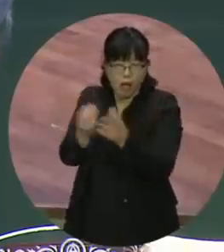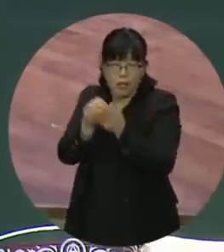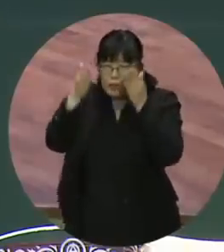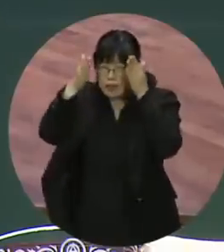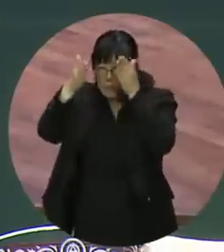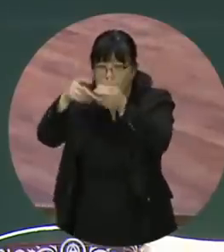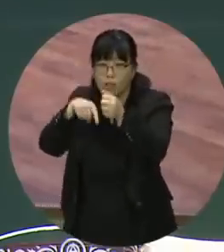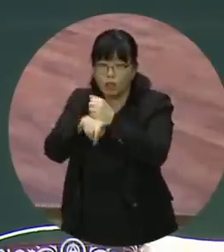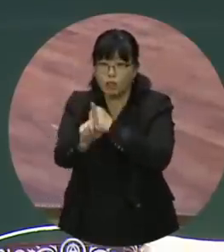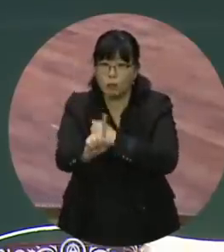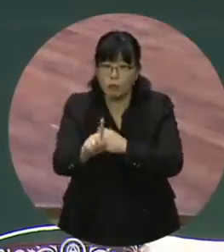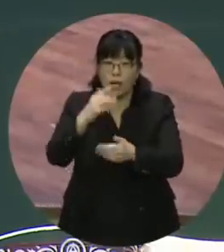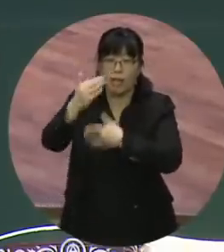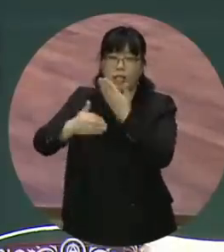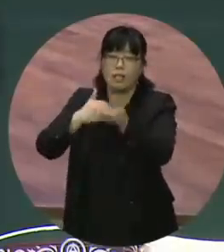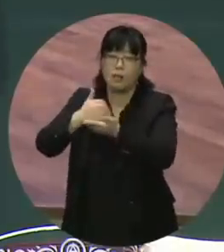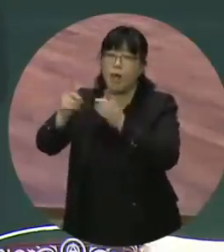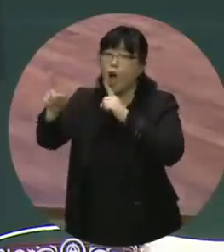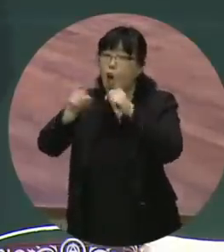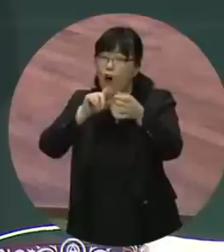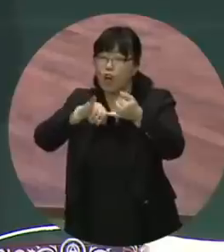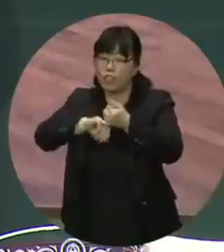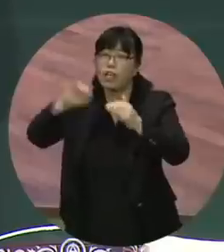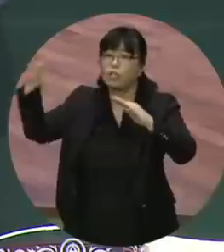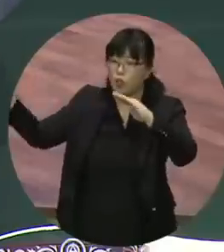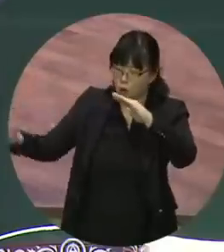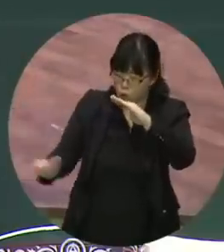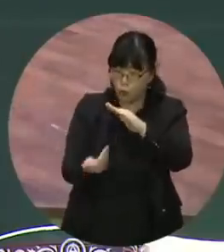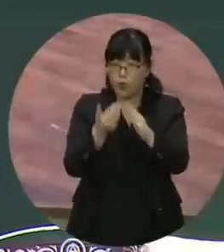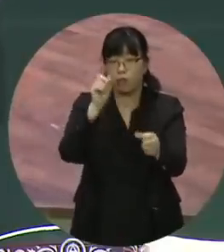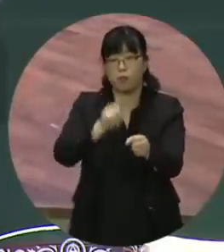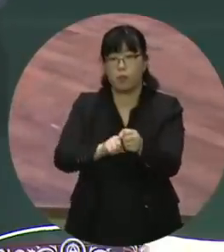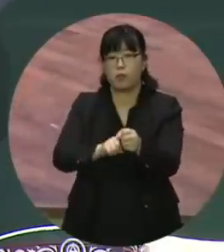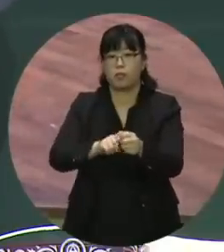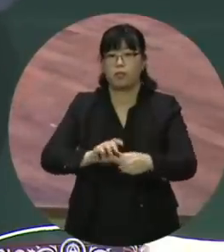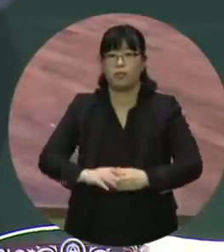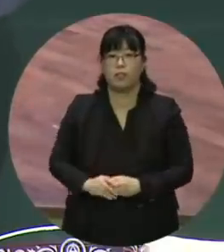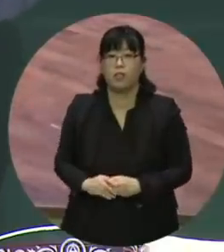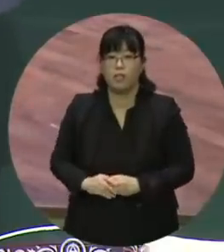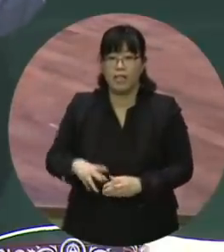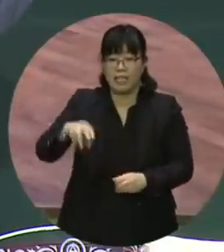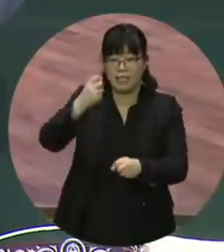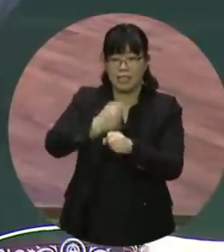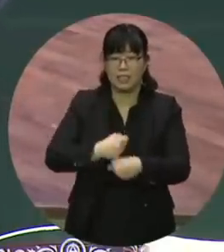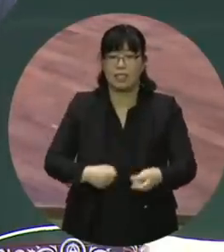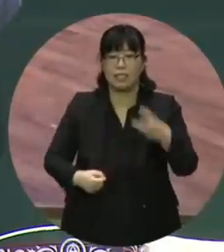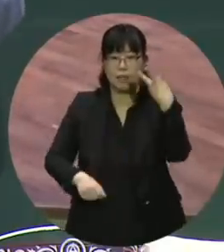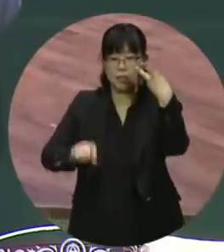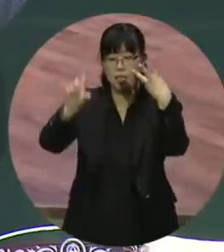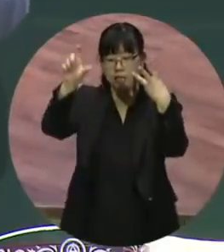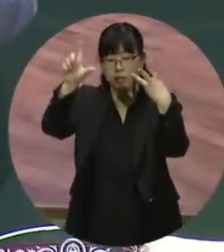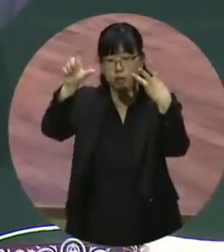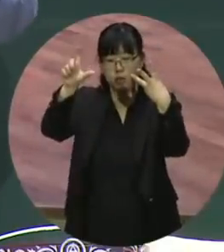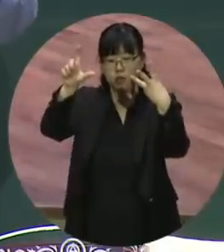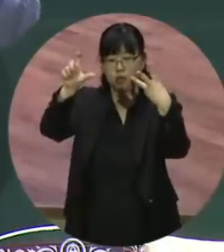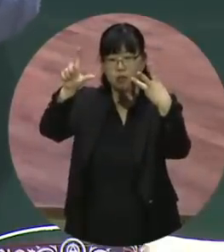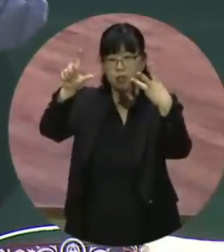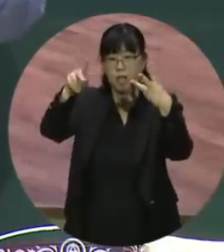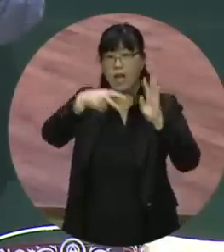언약 성취 창세기 3장 15절, 이사야 7장 14절, 출애굽기